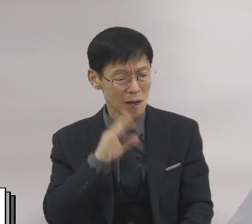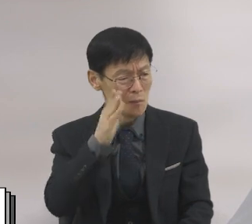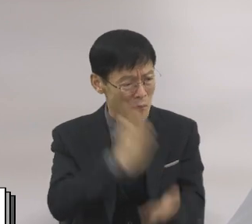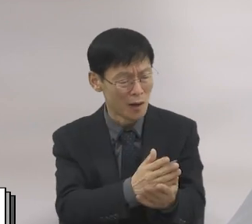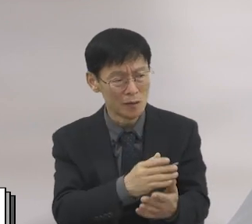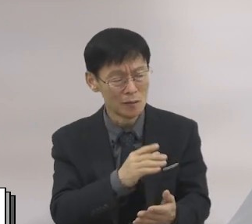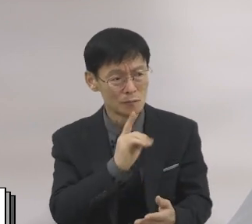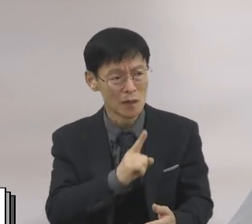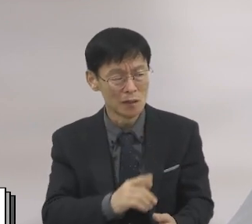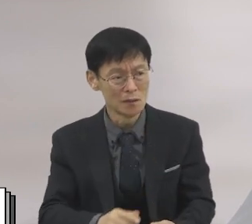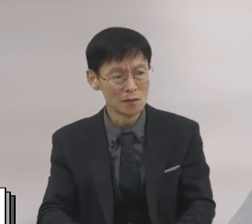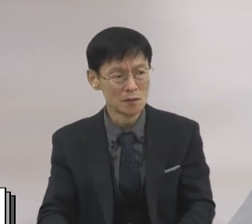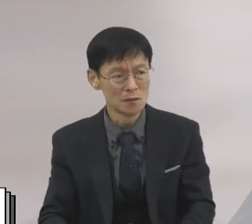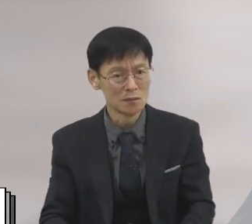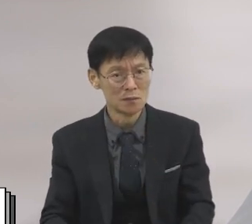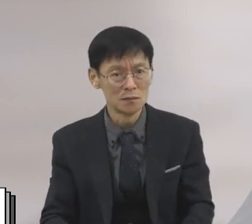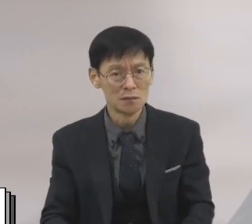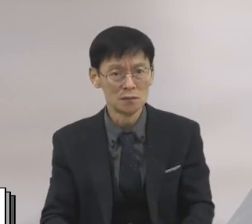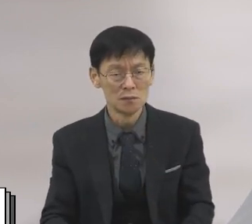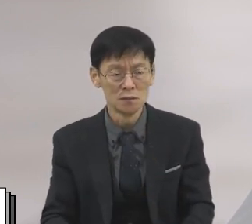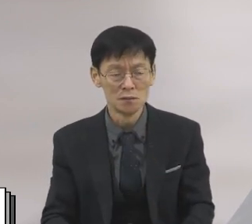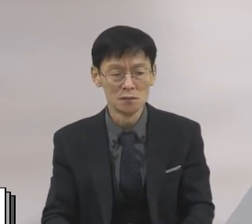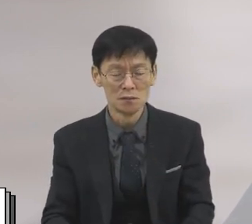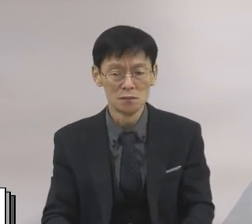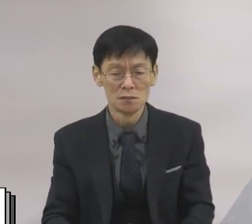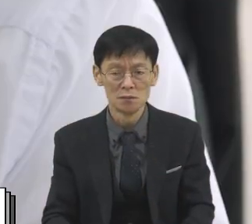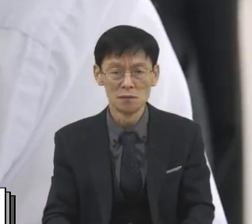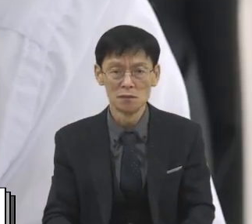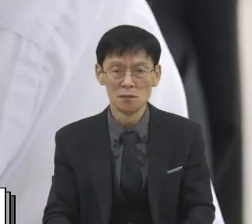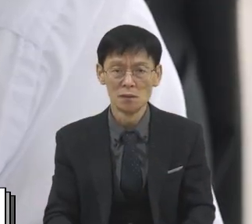앞으로 하지 말아주세요.